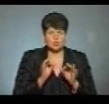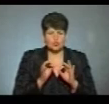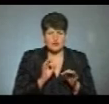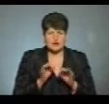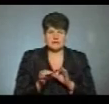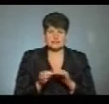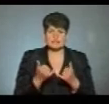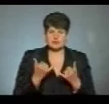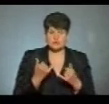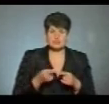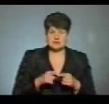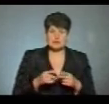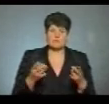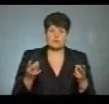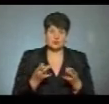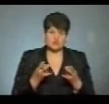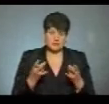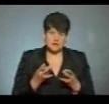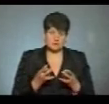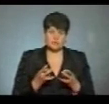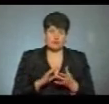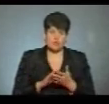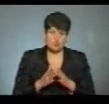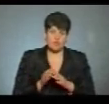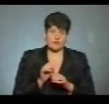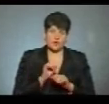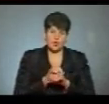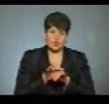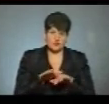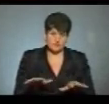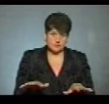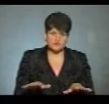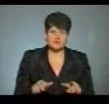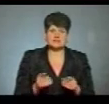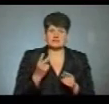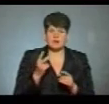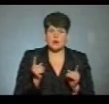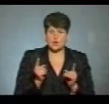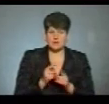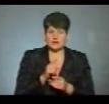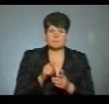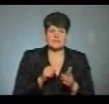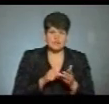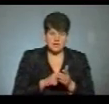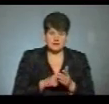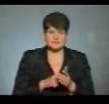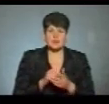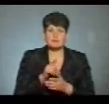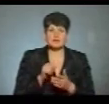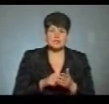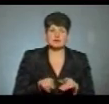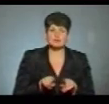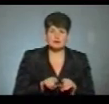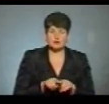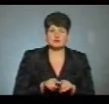зокрема, сьогодні це потрібно в умовах пандемії коронавірусу. Пане Вікторівне, ще дуже два коротенькі запитання, бо дуже мало часу. Питають також в мережі,